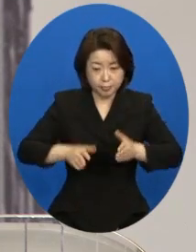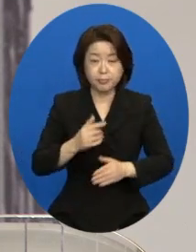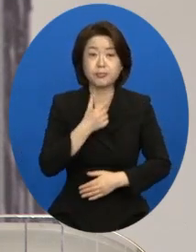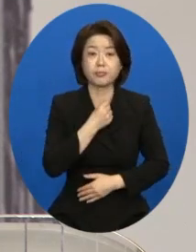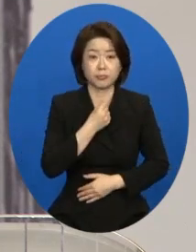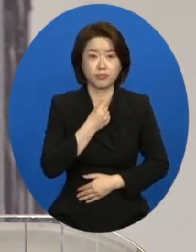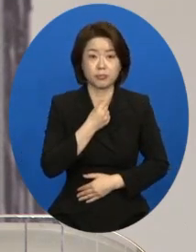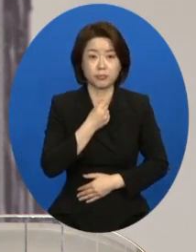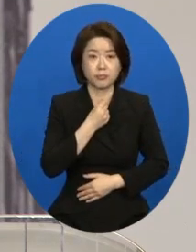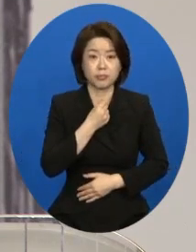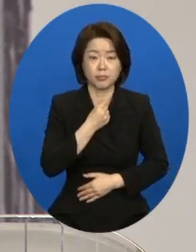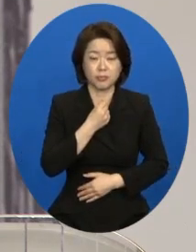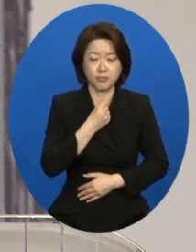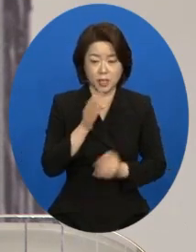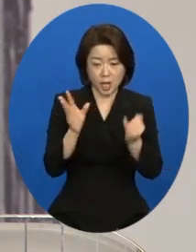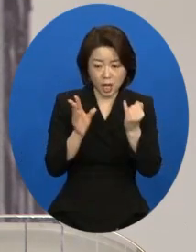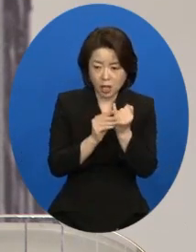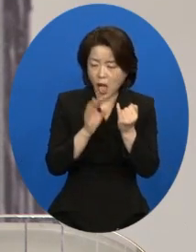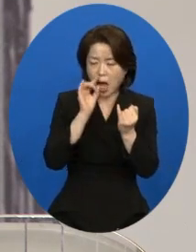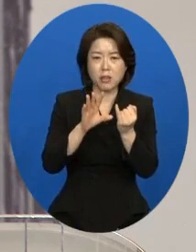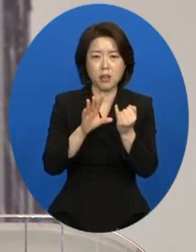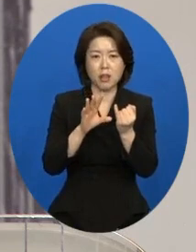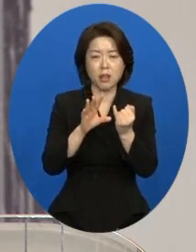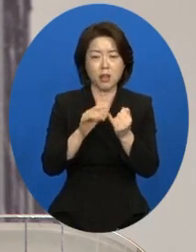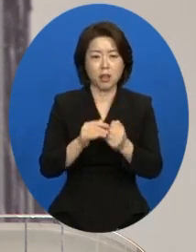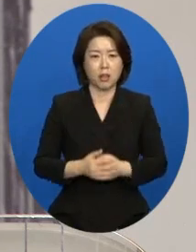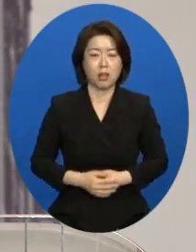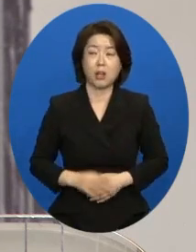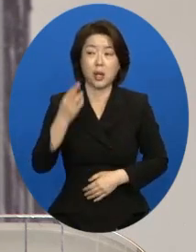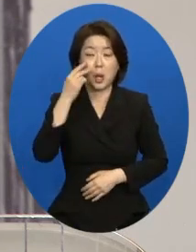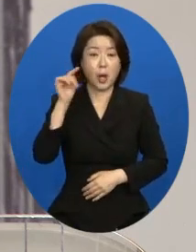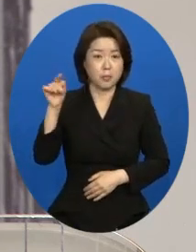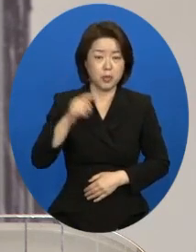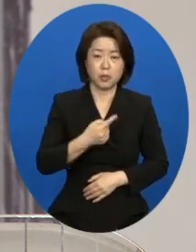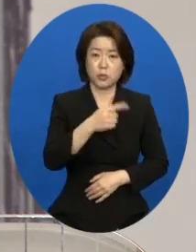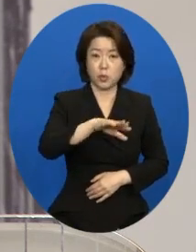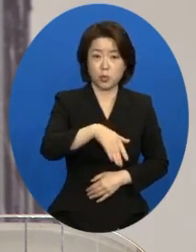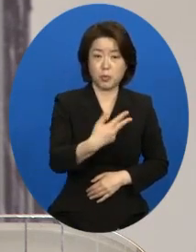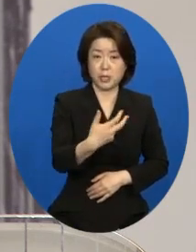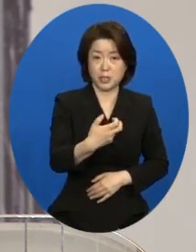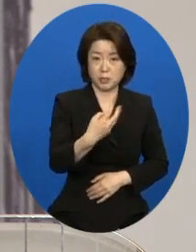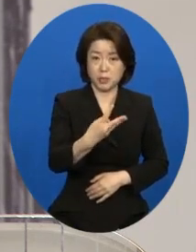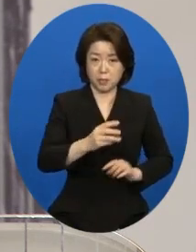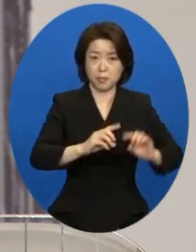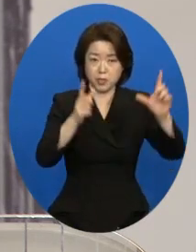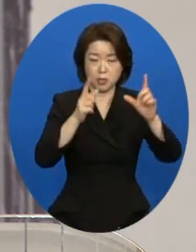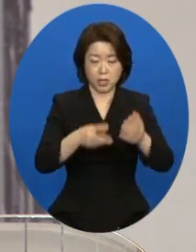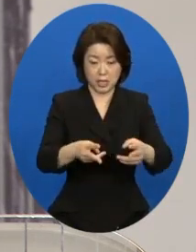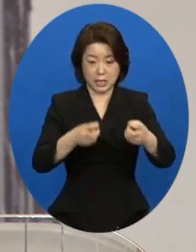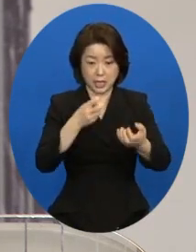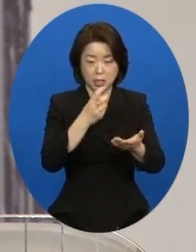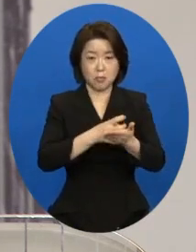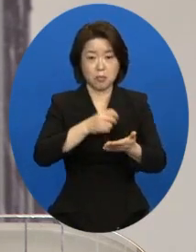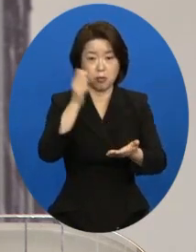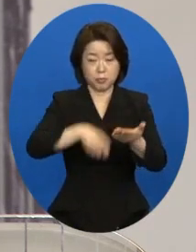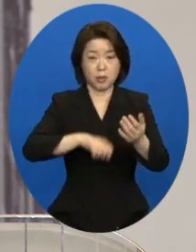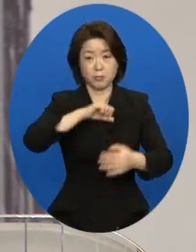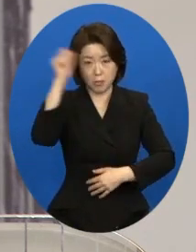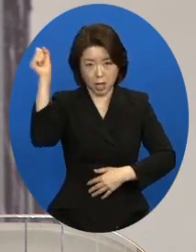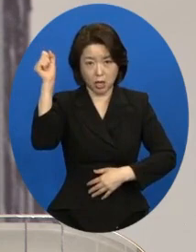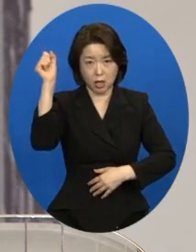하는데 아이가 안 생깁니다. 그러니까 지금 미국은 1973년에 낙태법이 통과가 됐어요. 그러니까 허용이